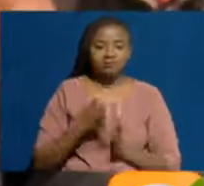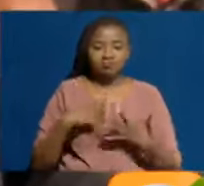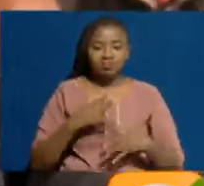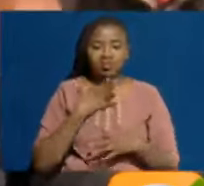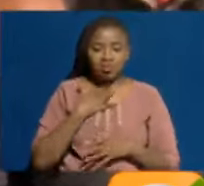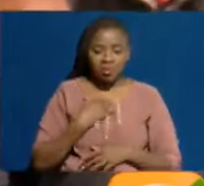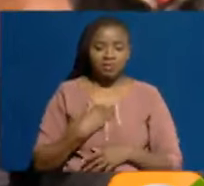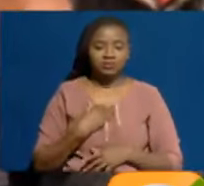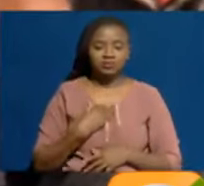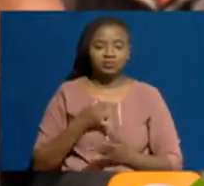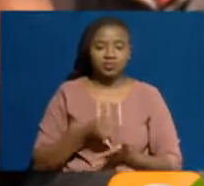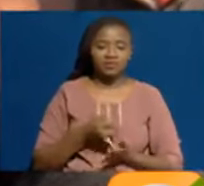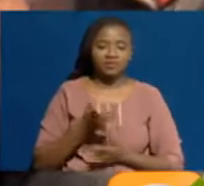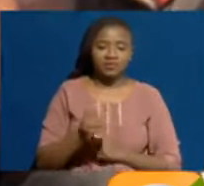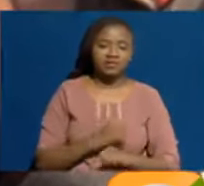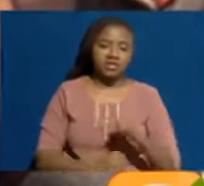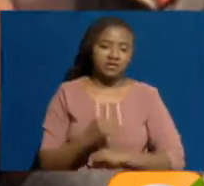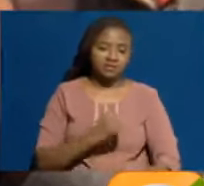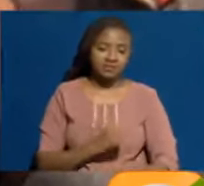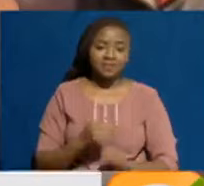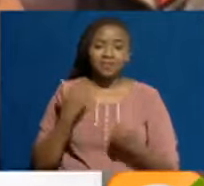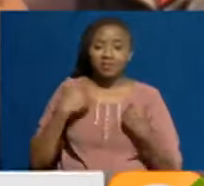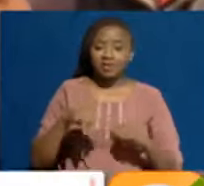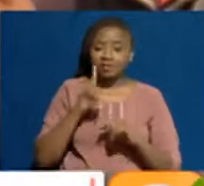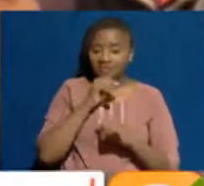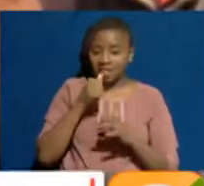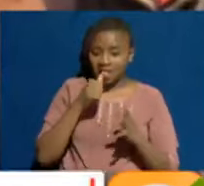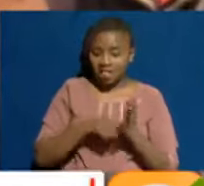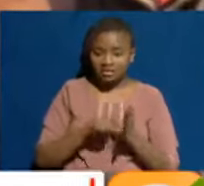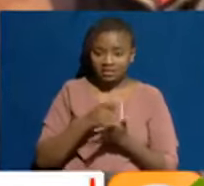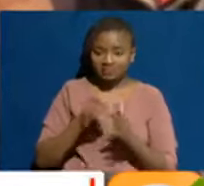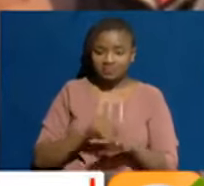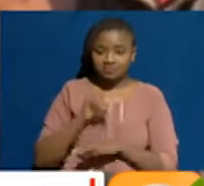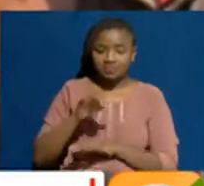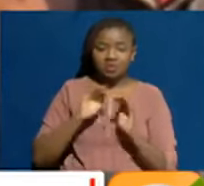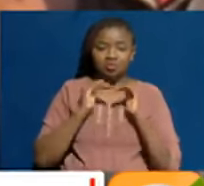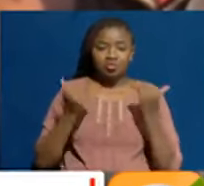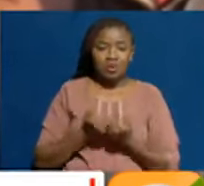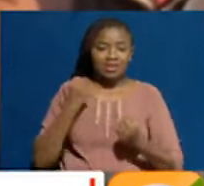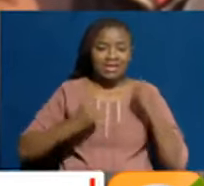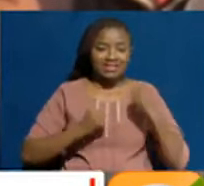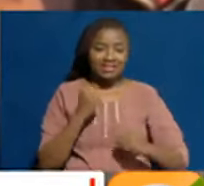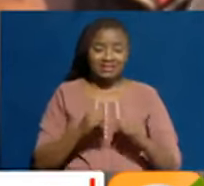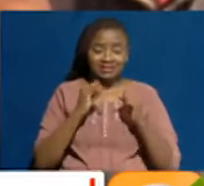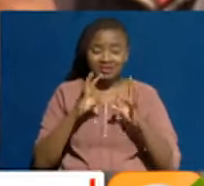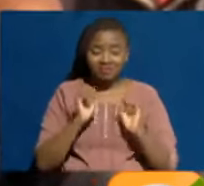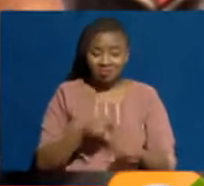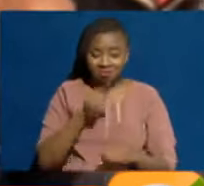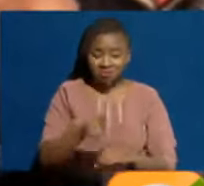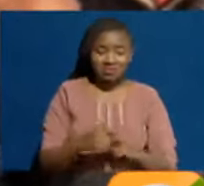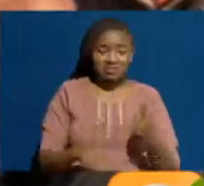madawa. Niliandikia barua World Athletics kuona kama hii mbio inasigana iwekwe orodha